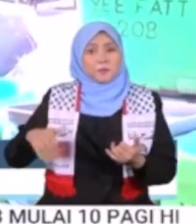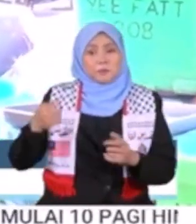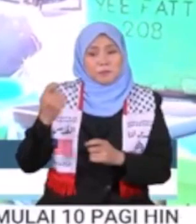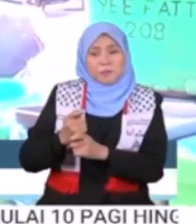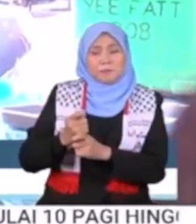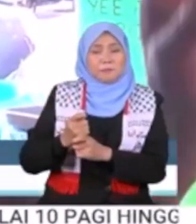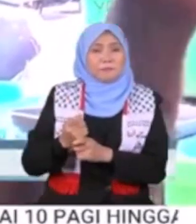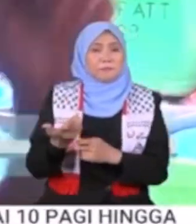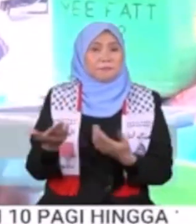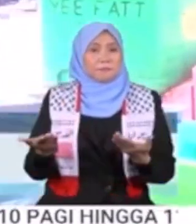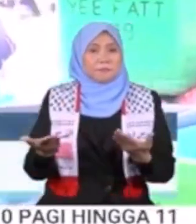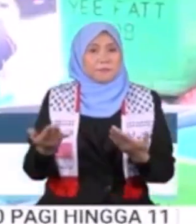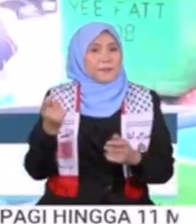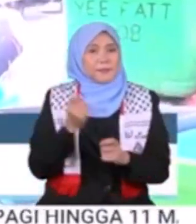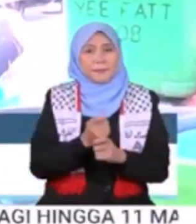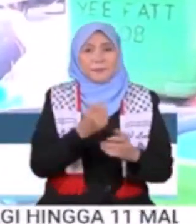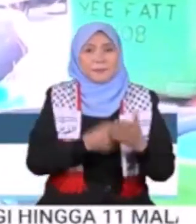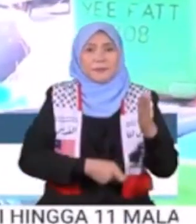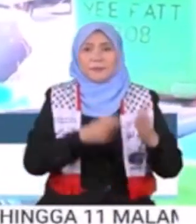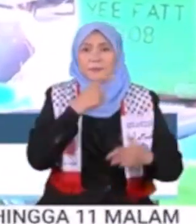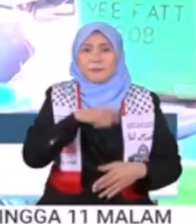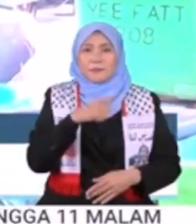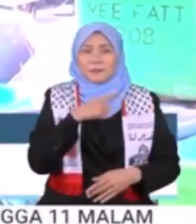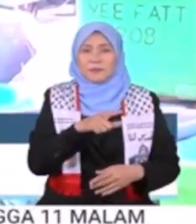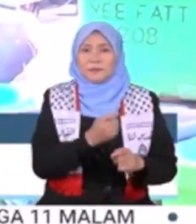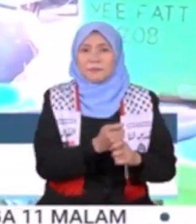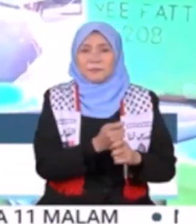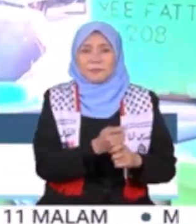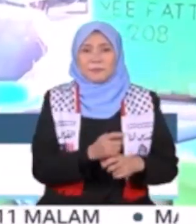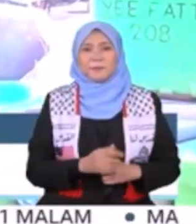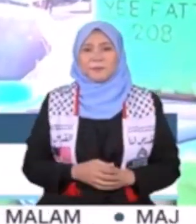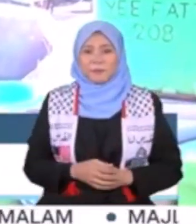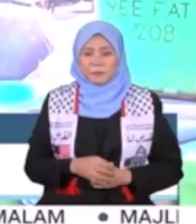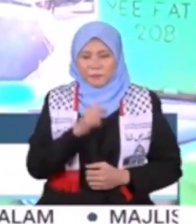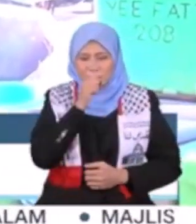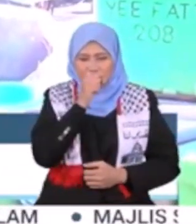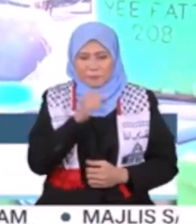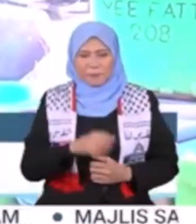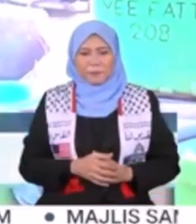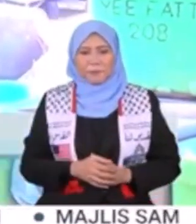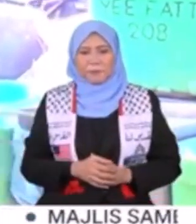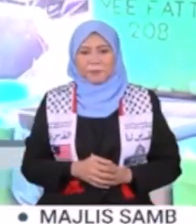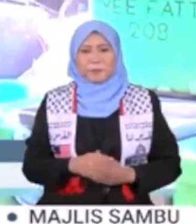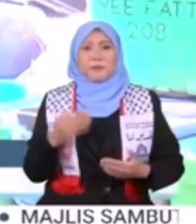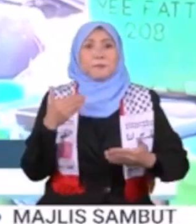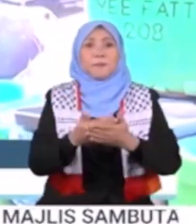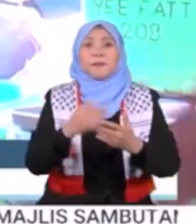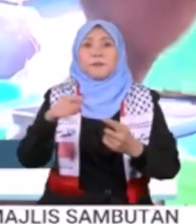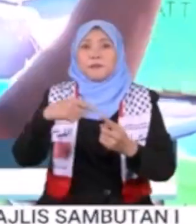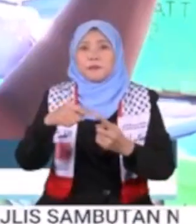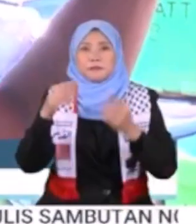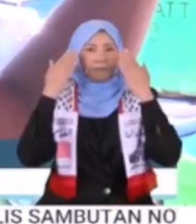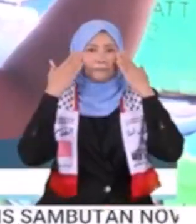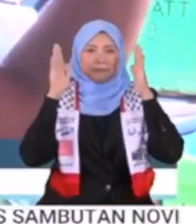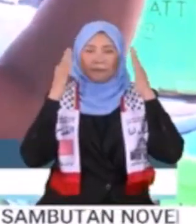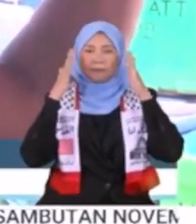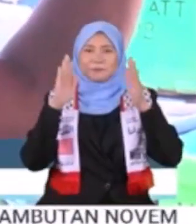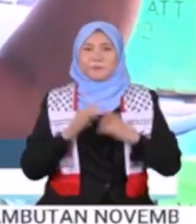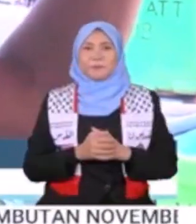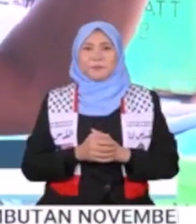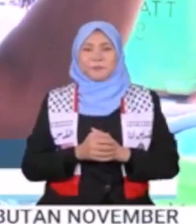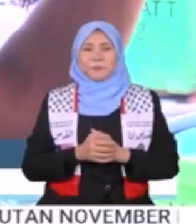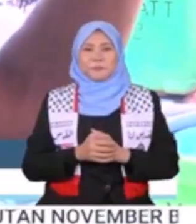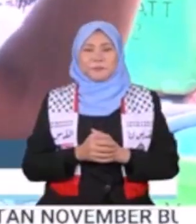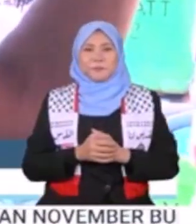penentuan. Masih tak dengan harga yang lama. Ya? Kita tak tahu. Apa kata